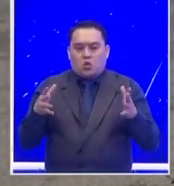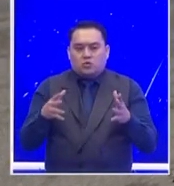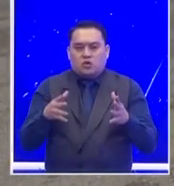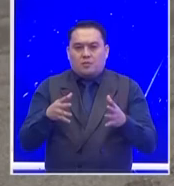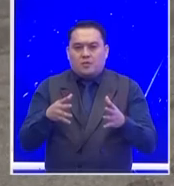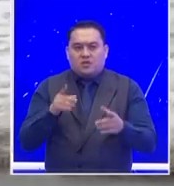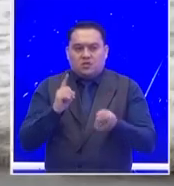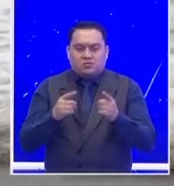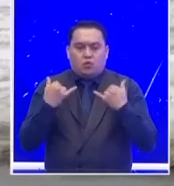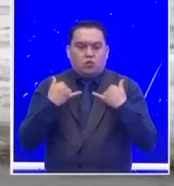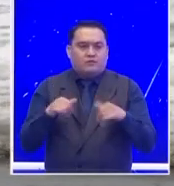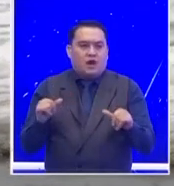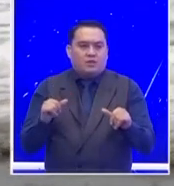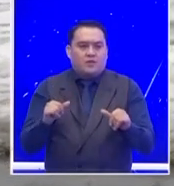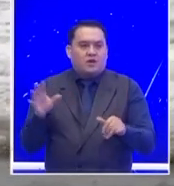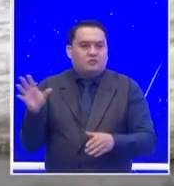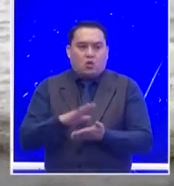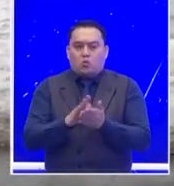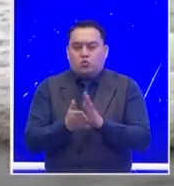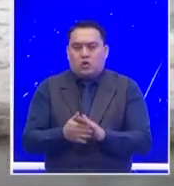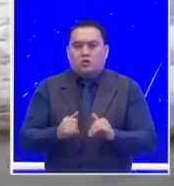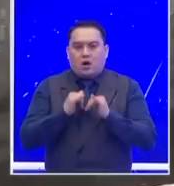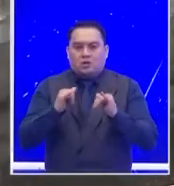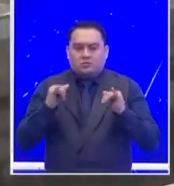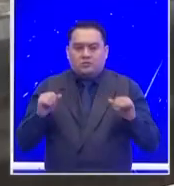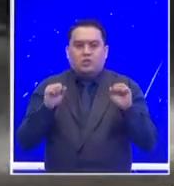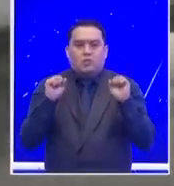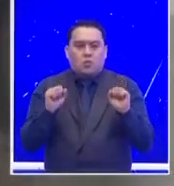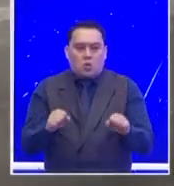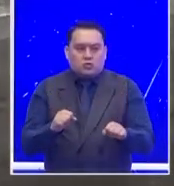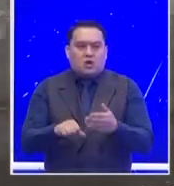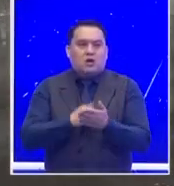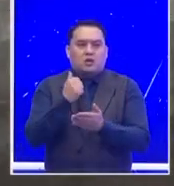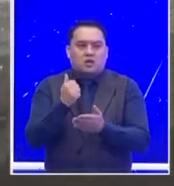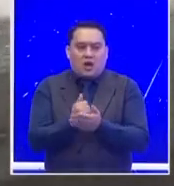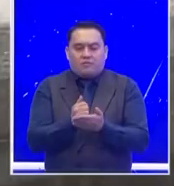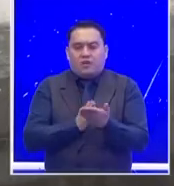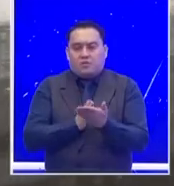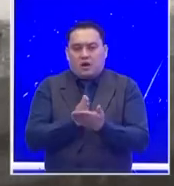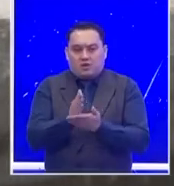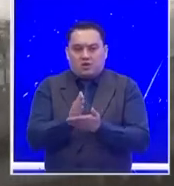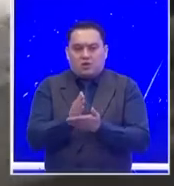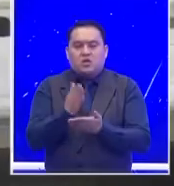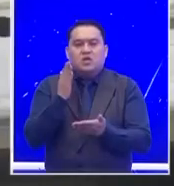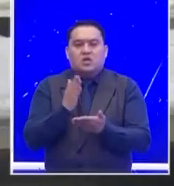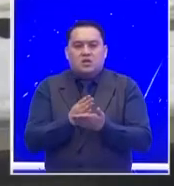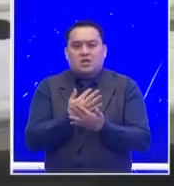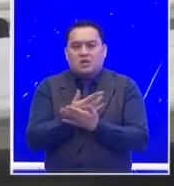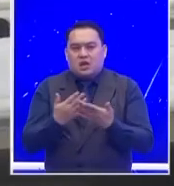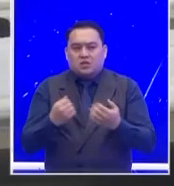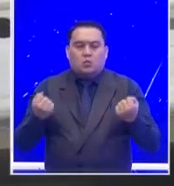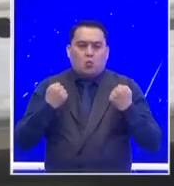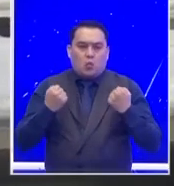«Мобилекс» действительно поражают. Здесь есть все условия для развития автомотоспорта и, самое главное, по всем направлениям. Здесь культивируется сразу несколько